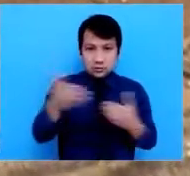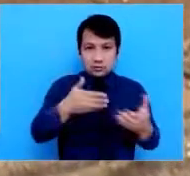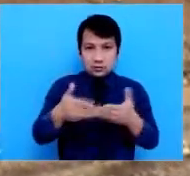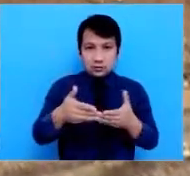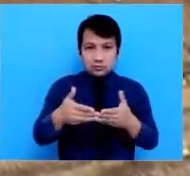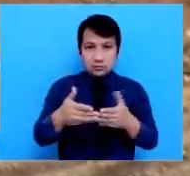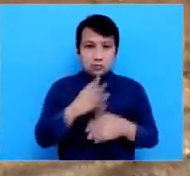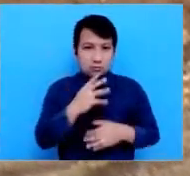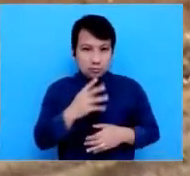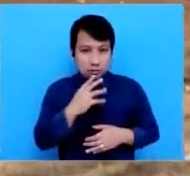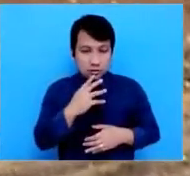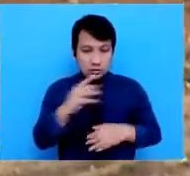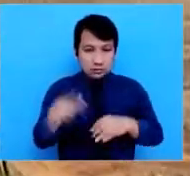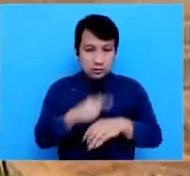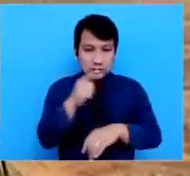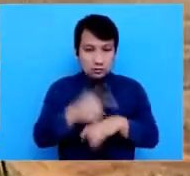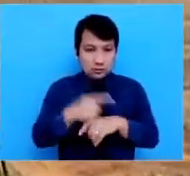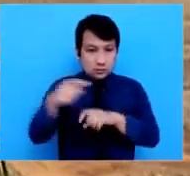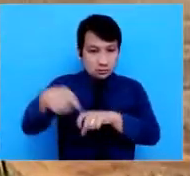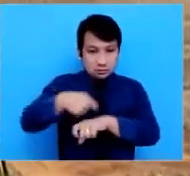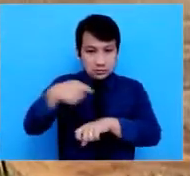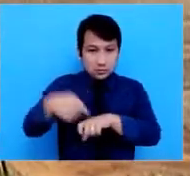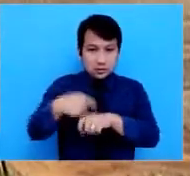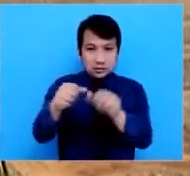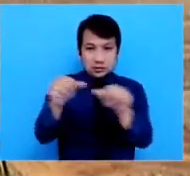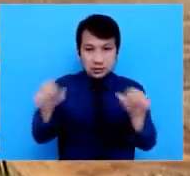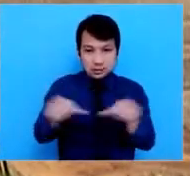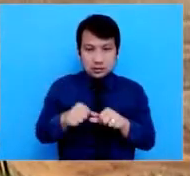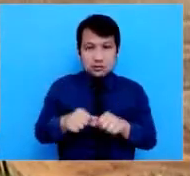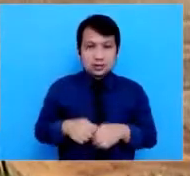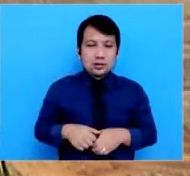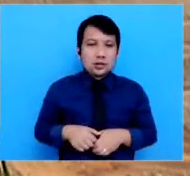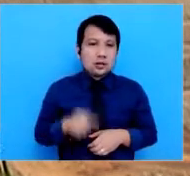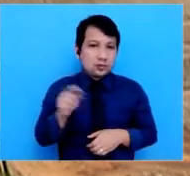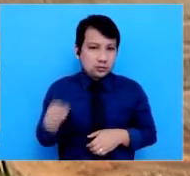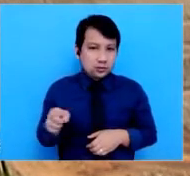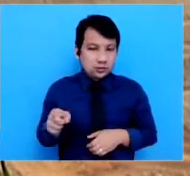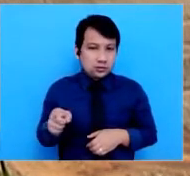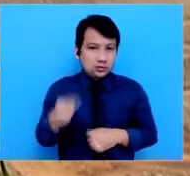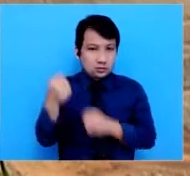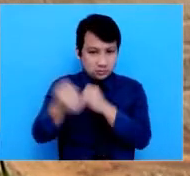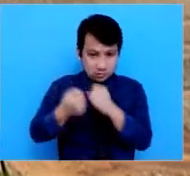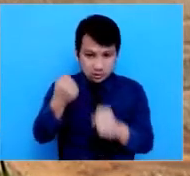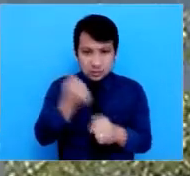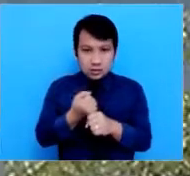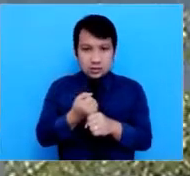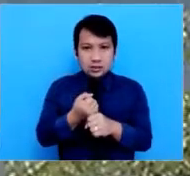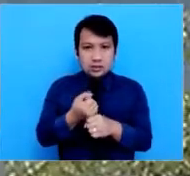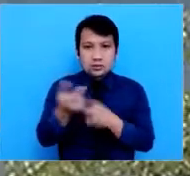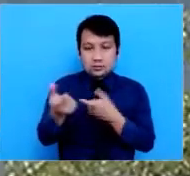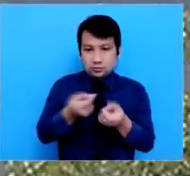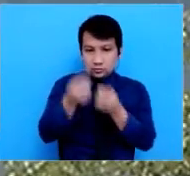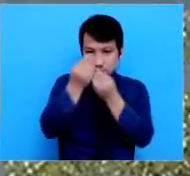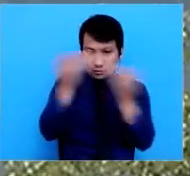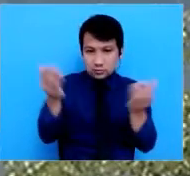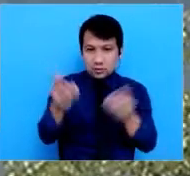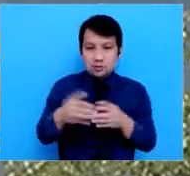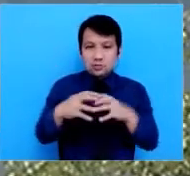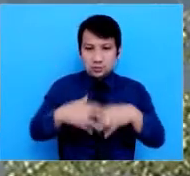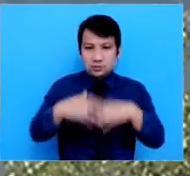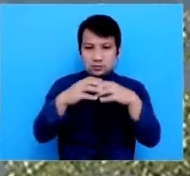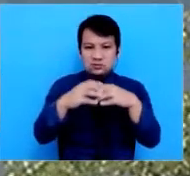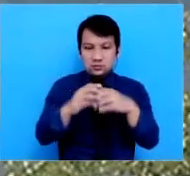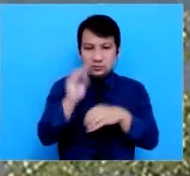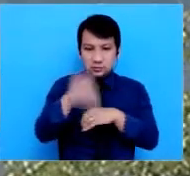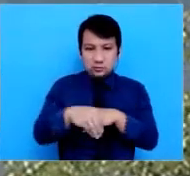lupa malapit sa mining site. May mga quarterly at annual monitoring din daw na gagawin. May binuuring oversight